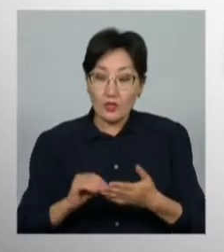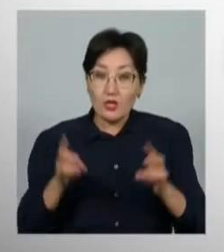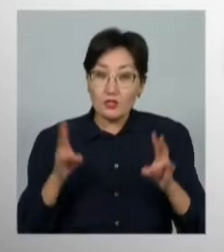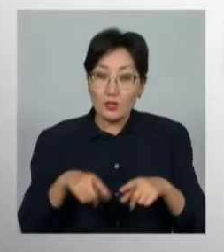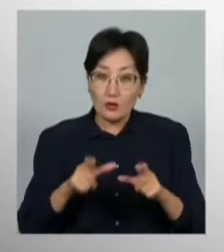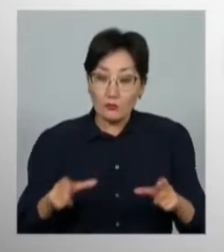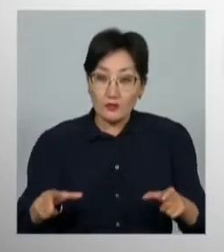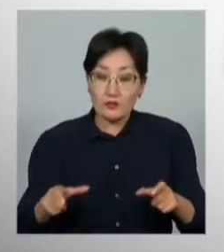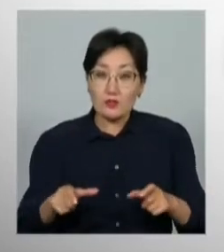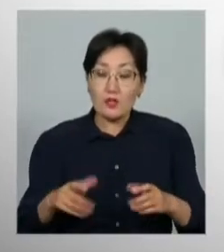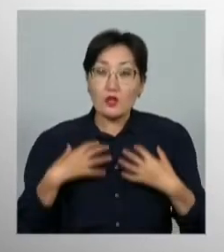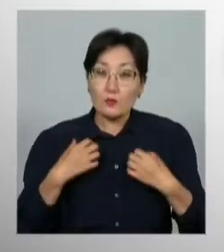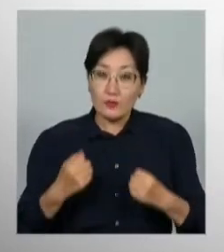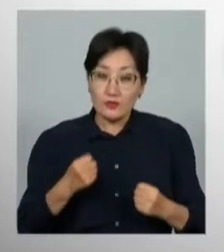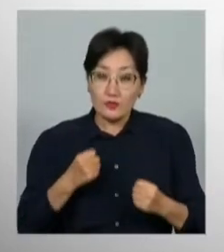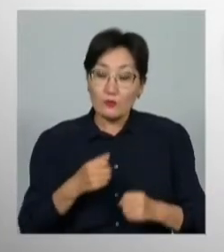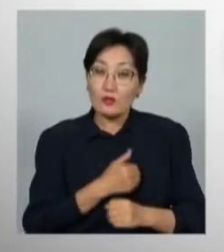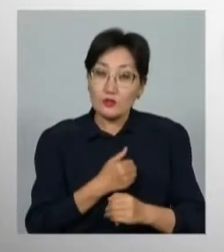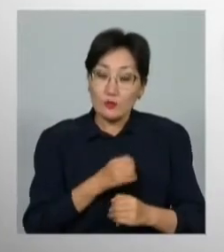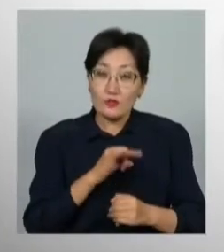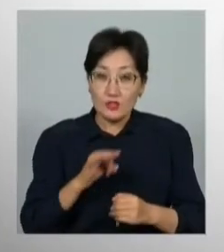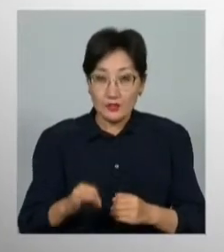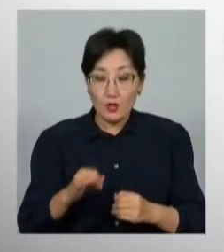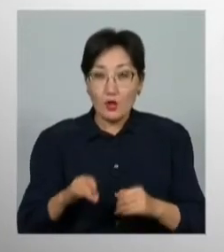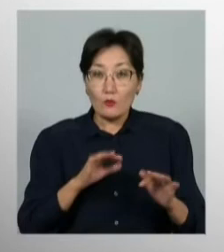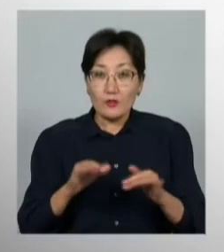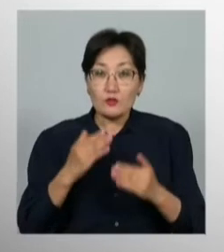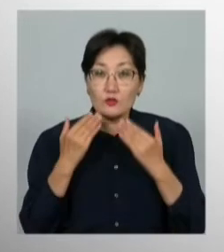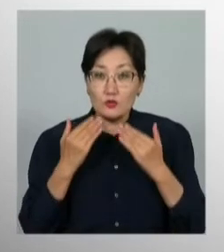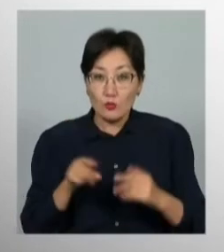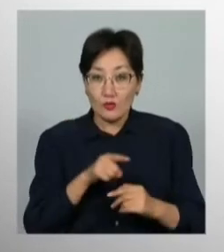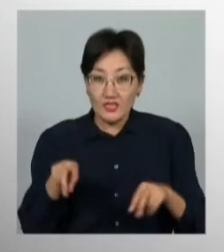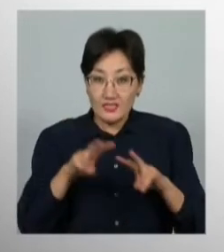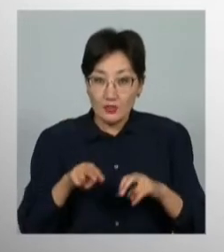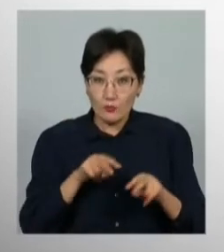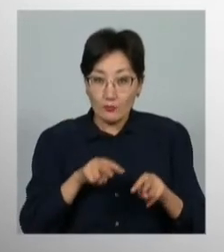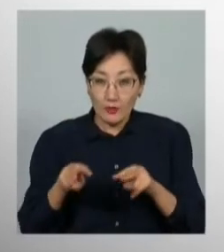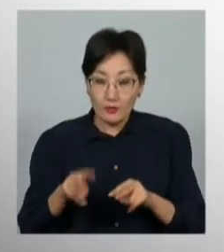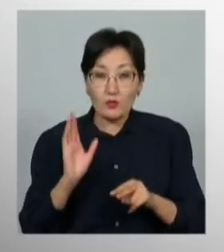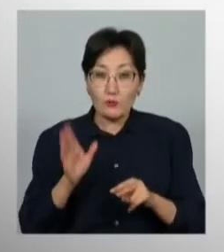зардап шеккен жандардың сауығып кетуіне тілектес екендігін білдіріп, істі соңына дейін тергелуді